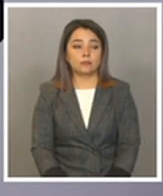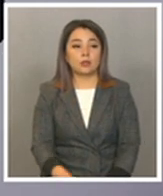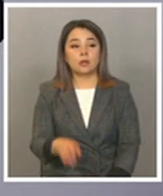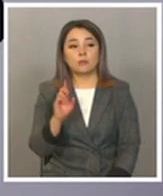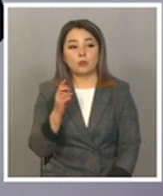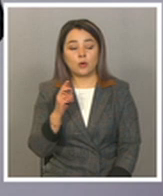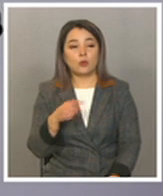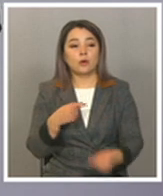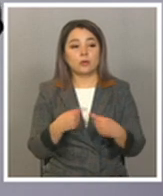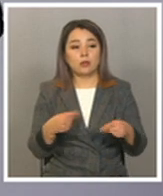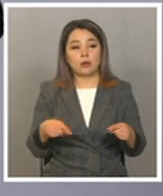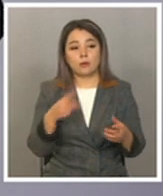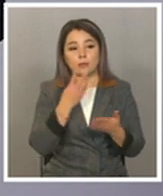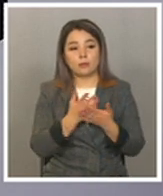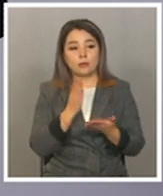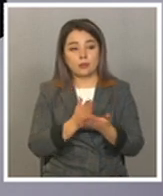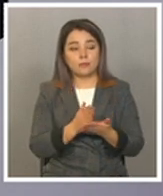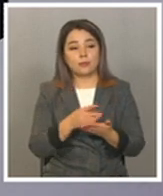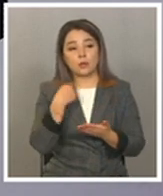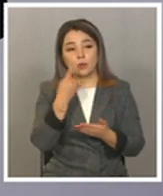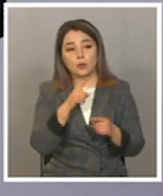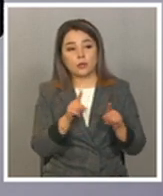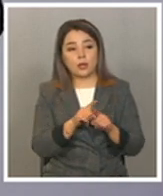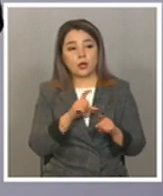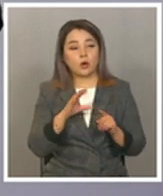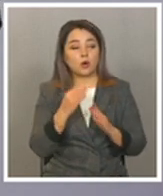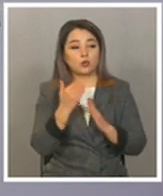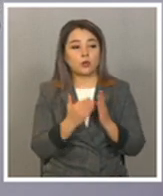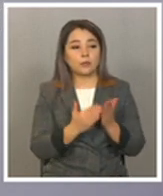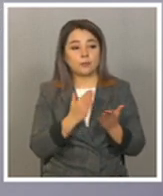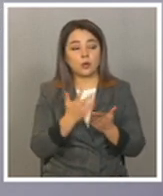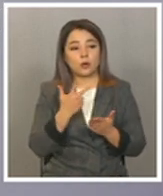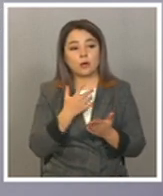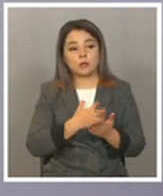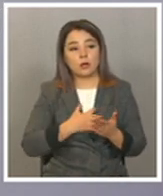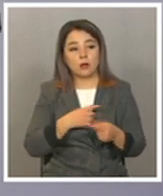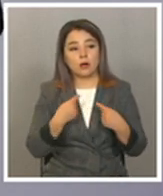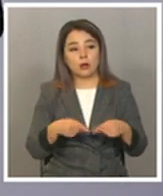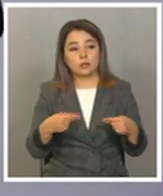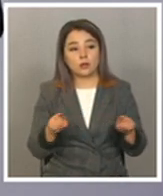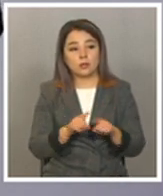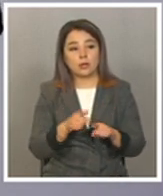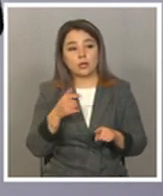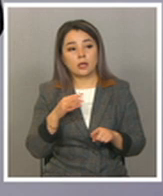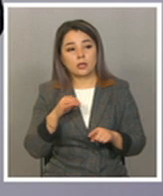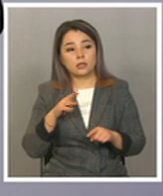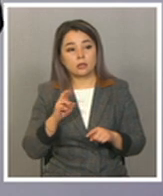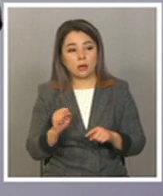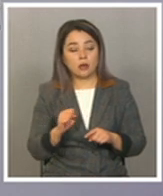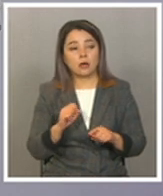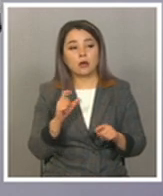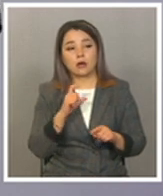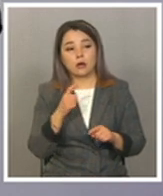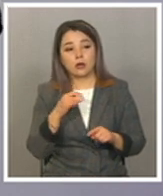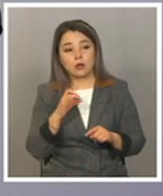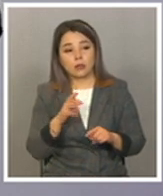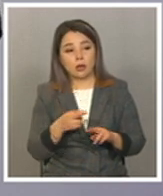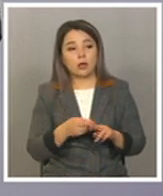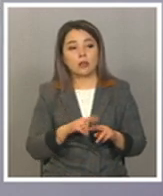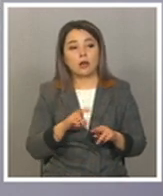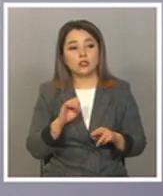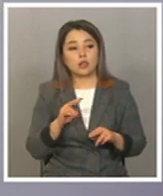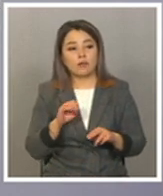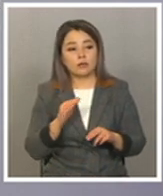Биоалуан түрлілік. Түрде немесе экожүйедегі үш негізгі әр түрлілік. Генетикалық, экологиялық,